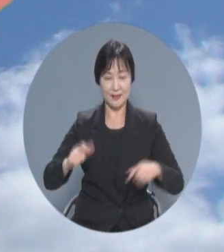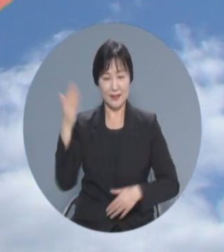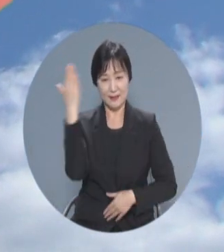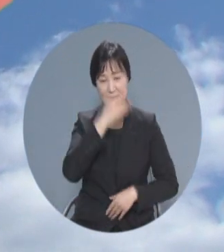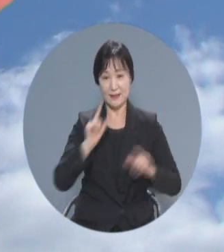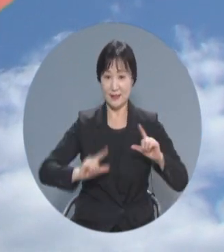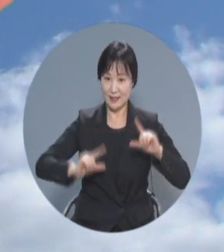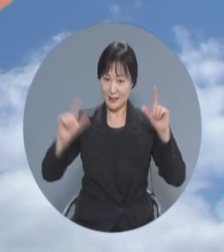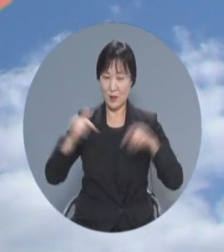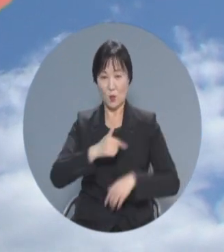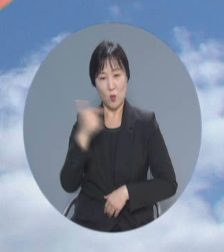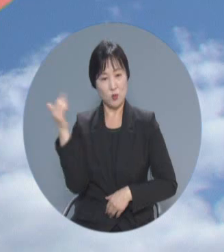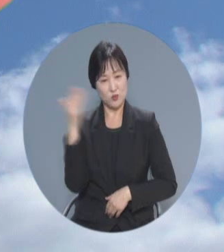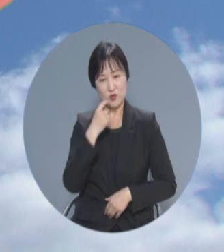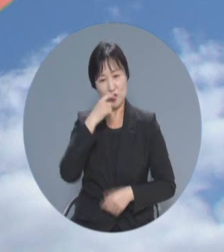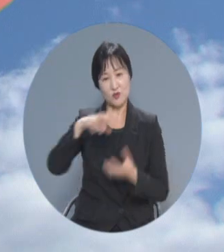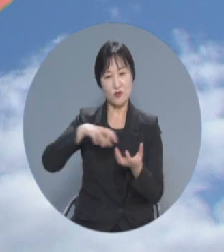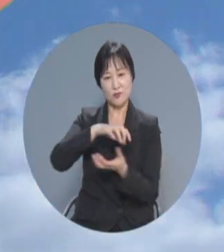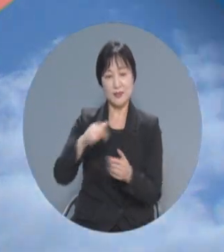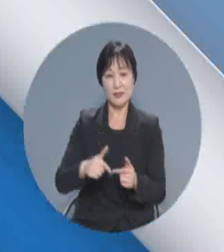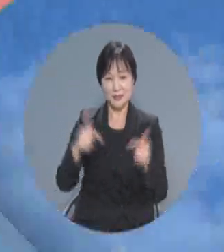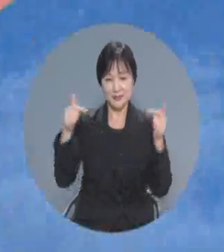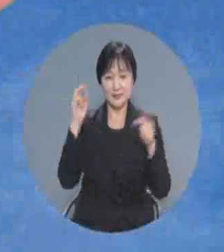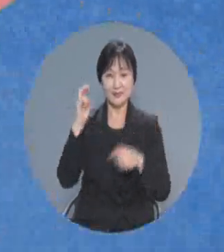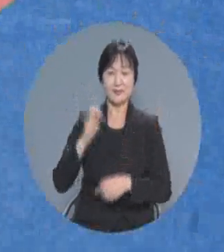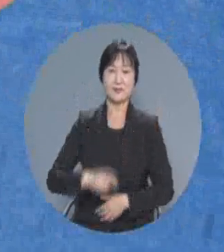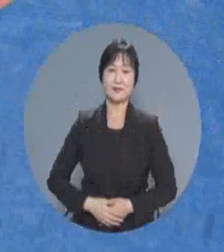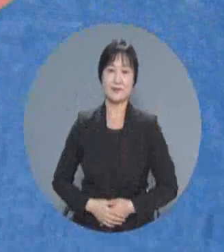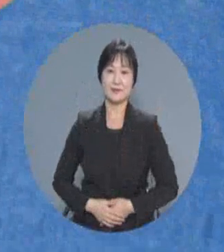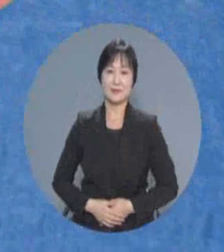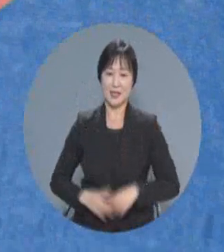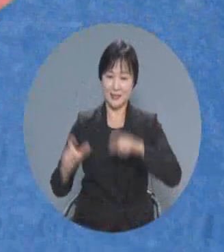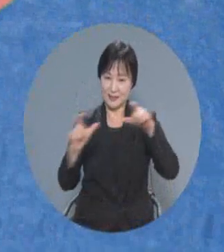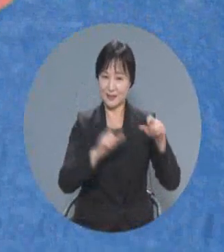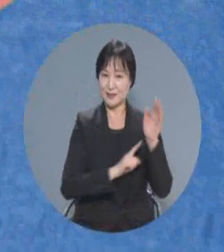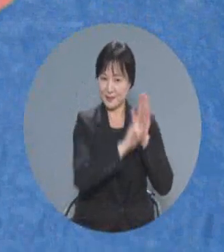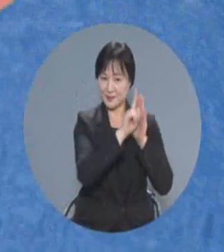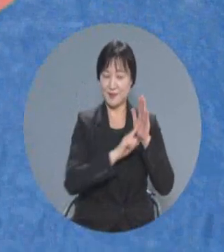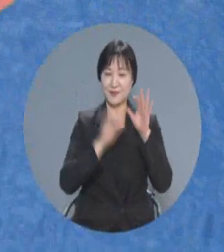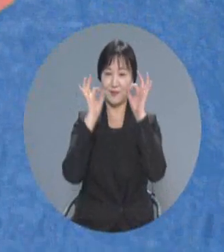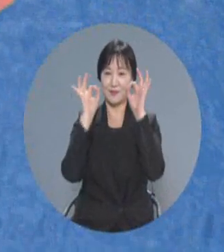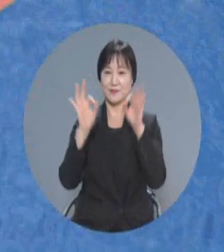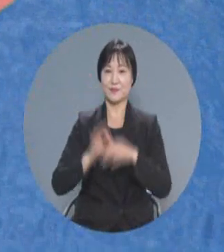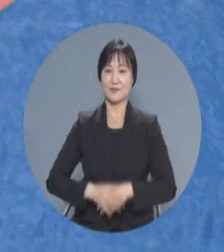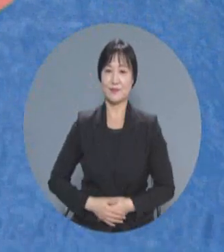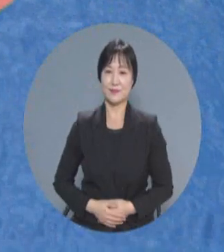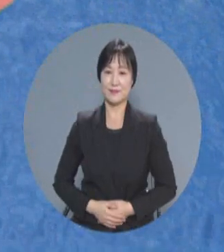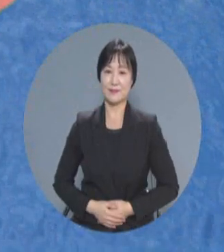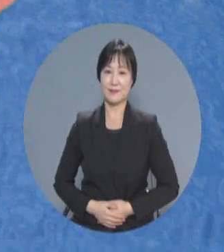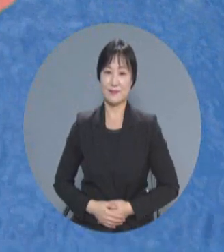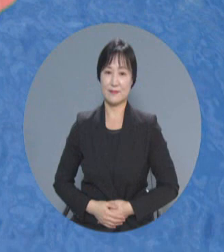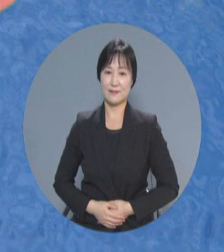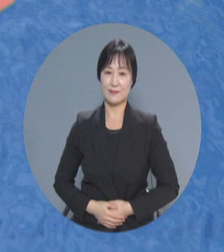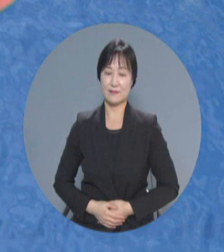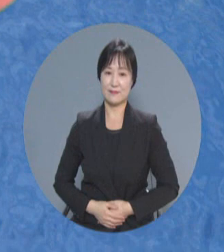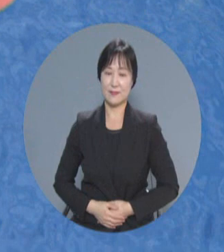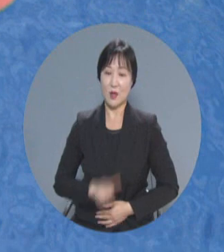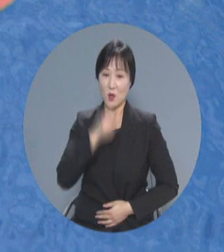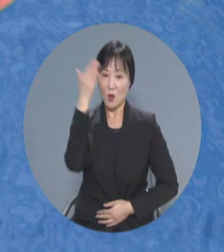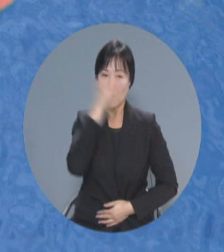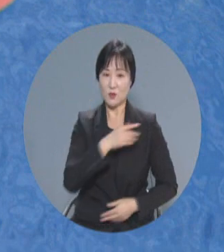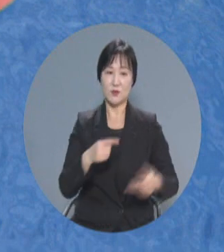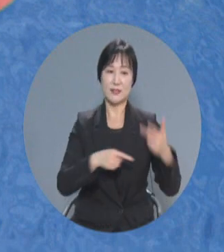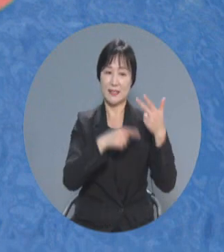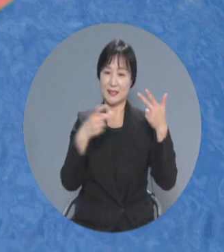보이다가 오후부터 구름이 많아 지겠습니다 지역별 상세 날씨와 기온 보시겠습니다 여수가